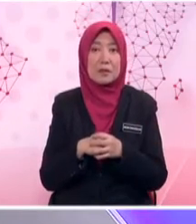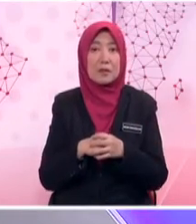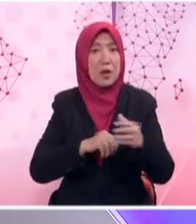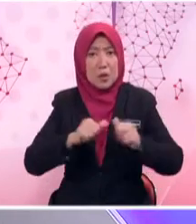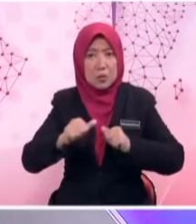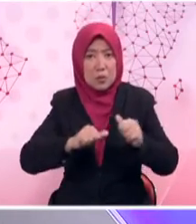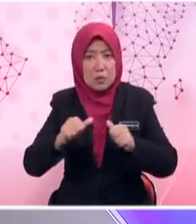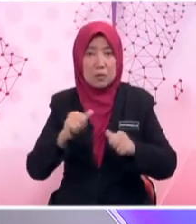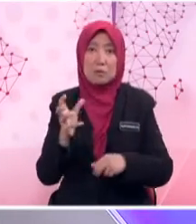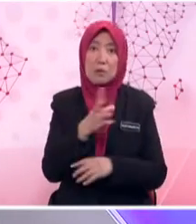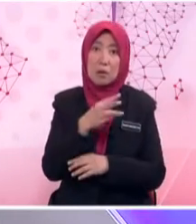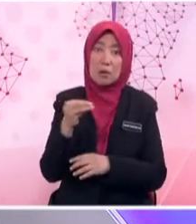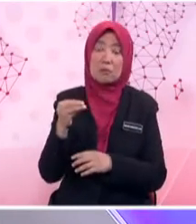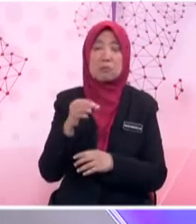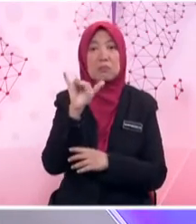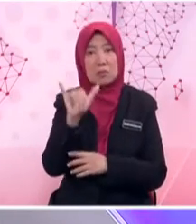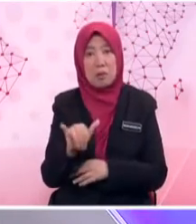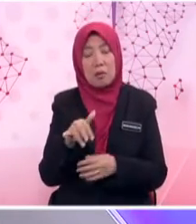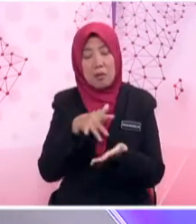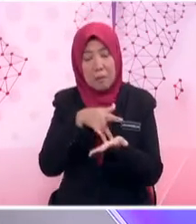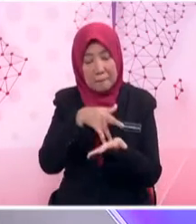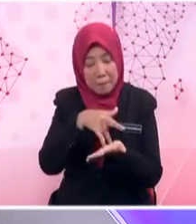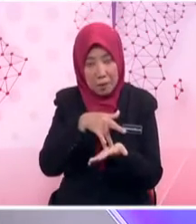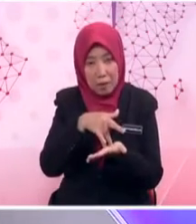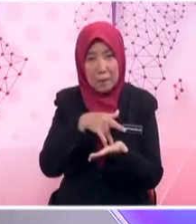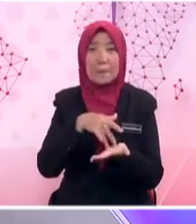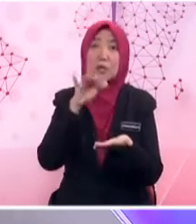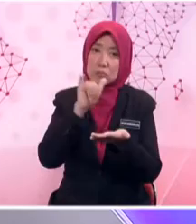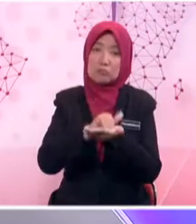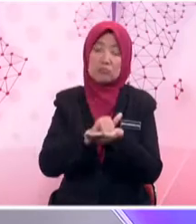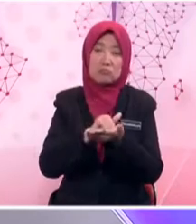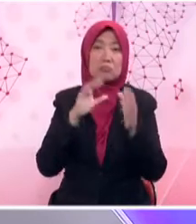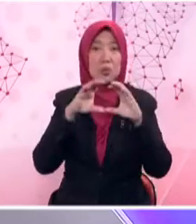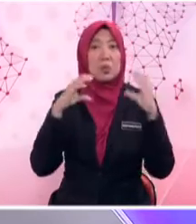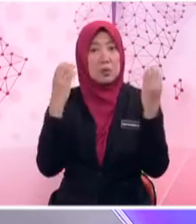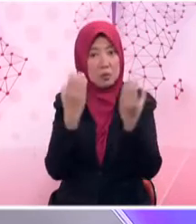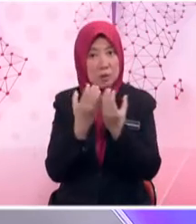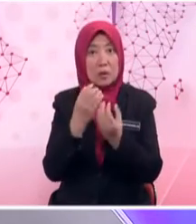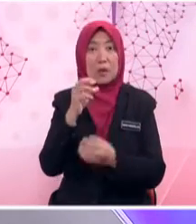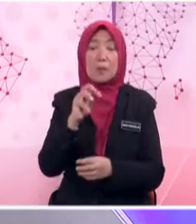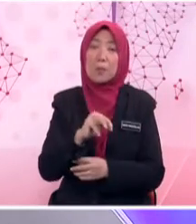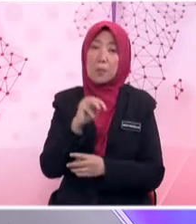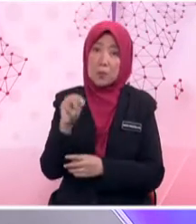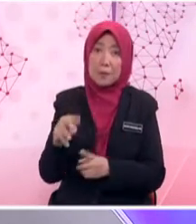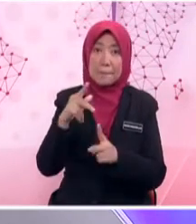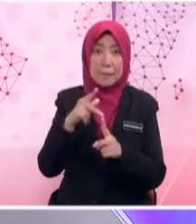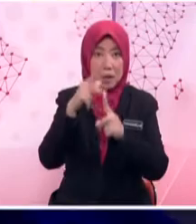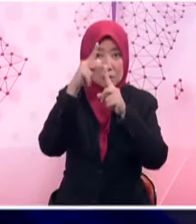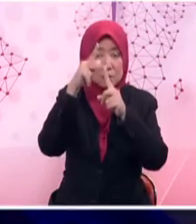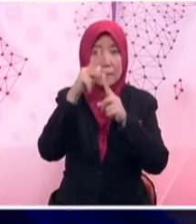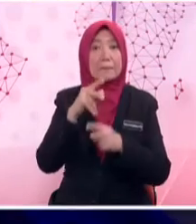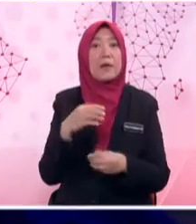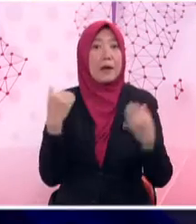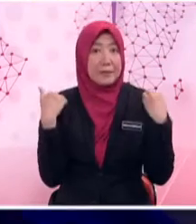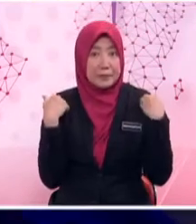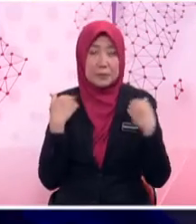langsung. Senyap saja, tak jawab apa dia semuanya. Mm-hmm. Itu adalah kategori hypoaktif. Manakala ada kategori yang slow learner.